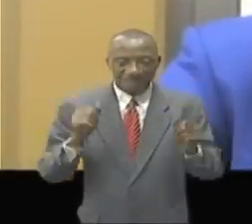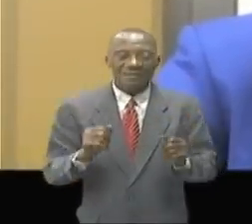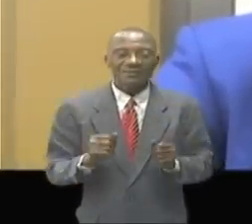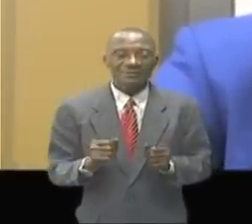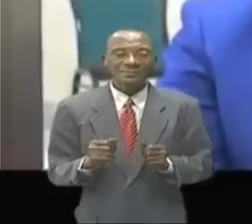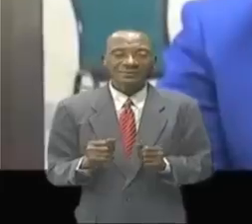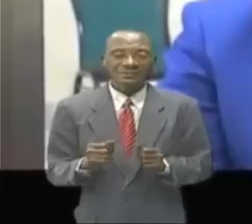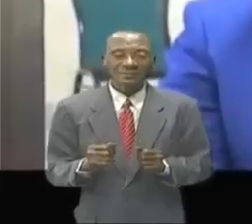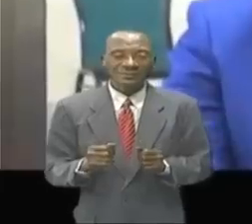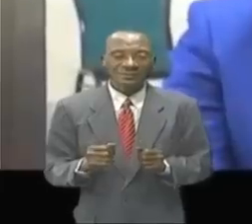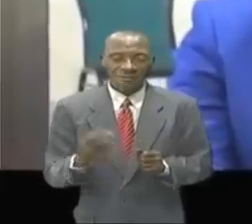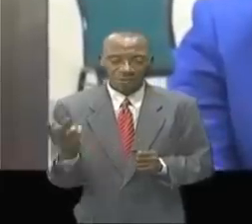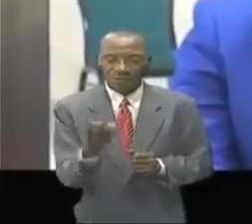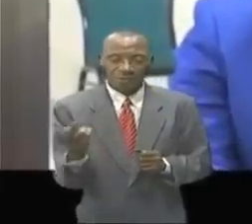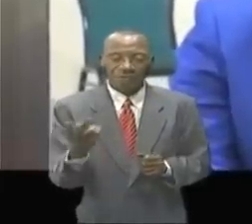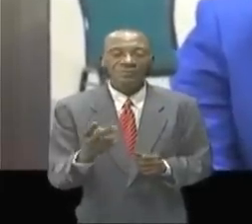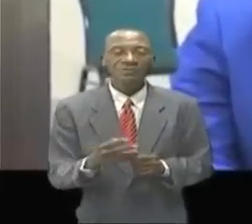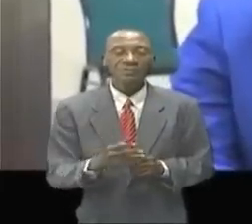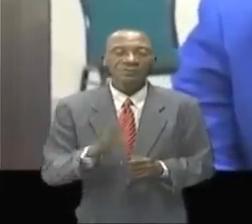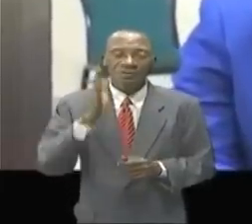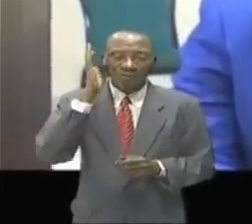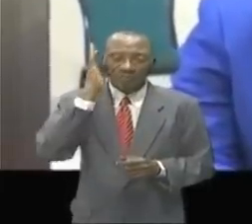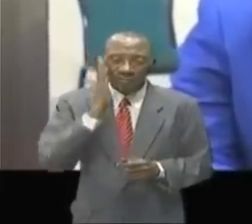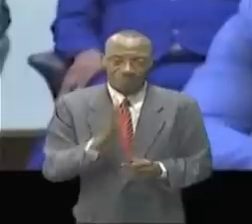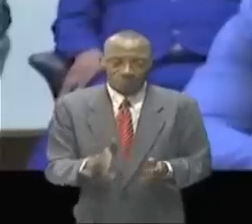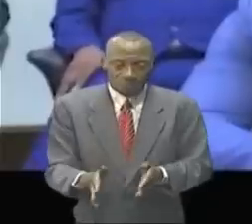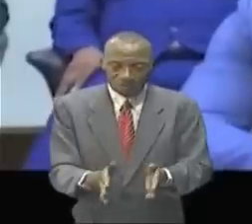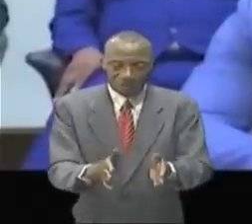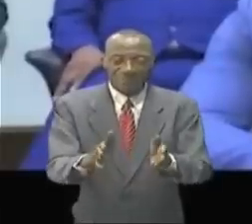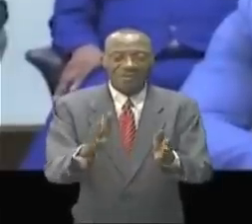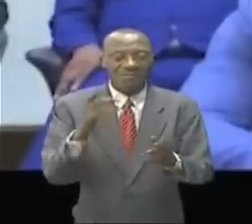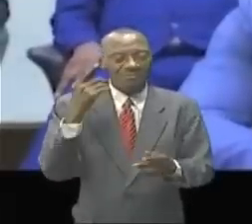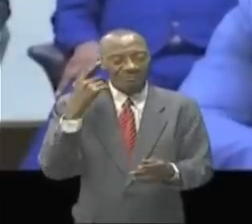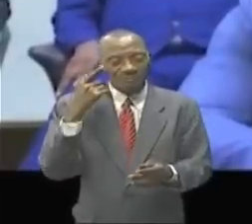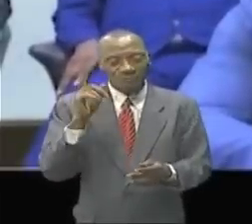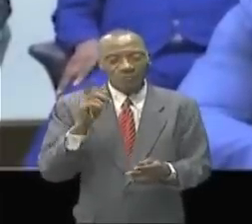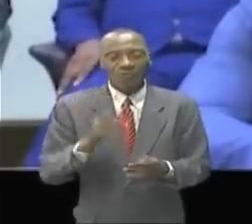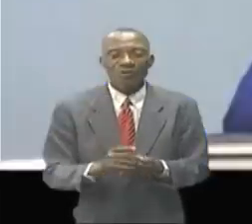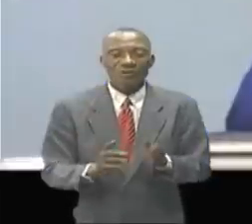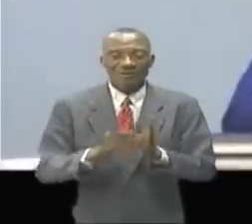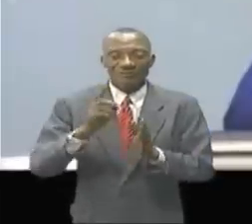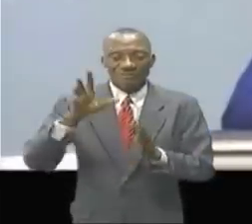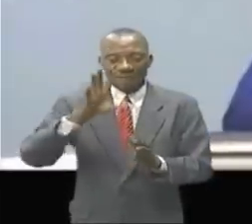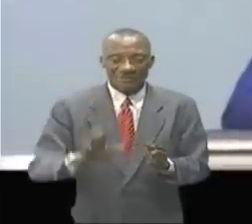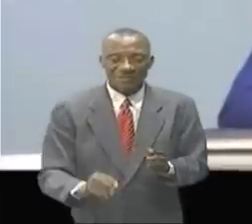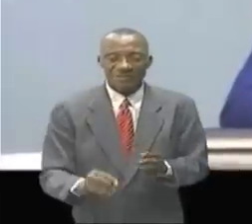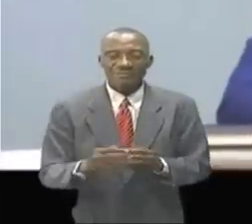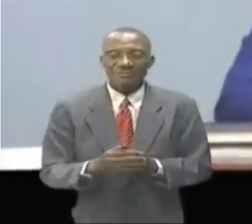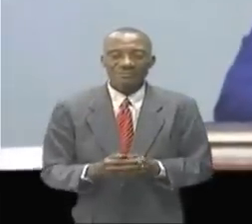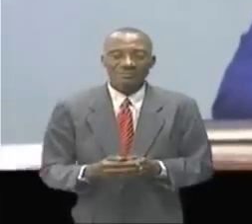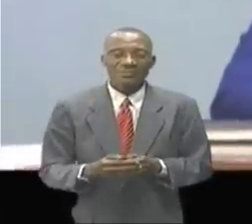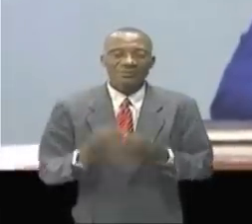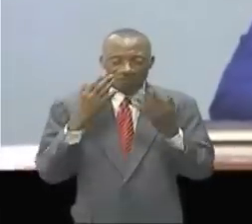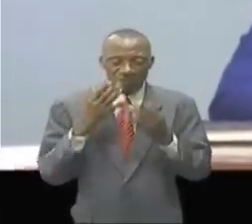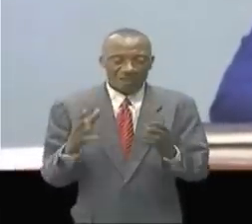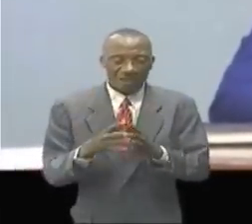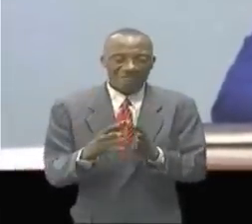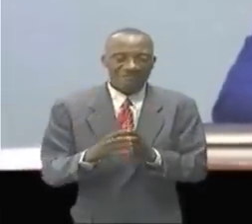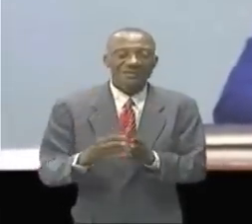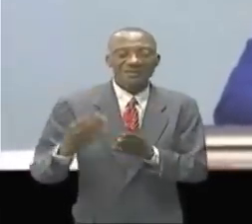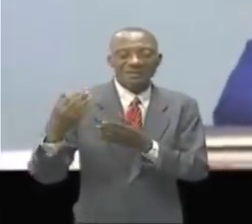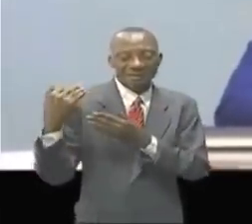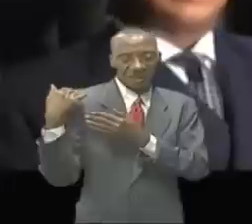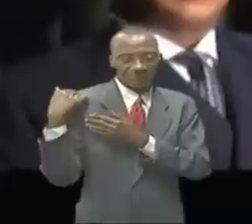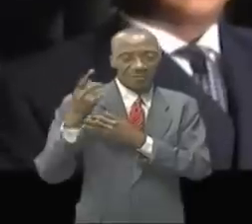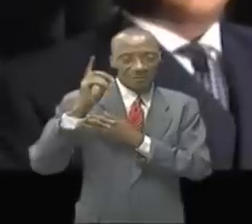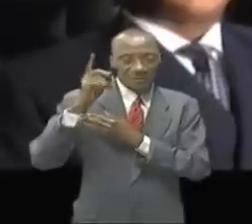aujourd'hui sur la voie de la renaissance africaine. Voilà pourquoi, sous la haute autorité du Premier ministre, nous